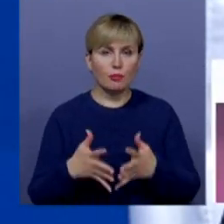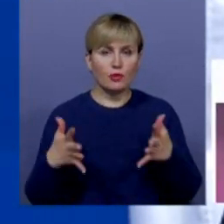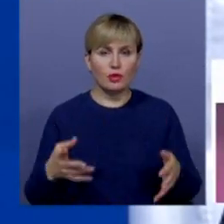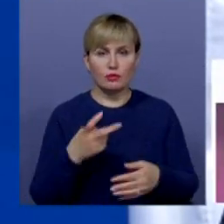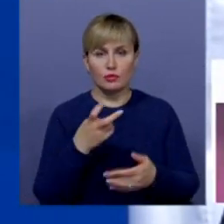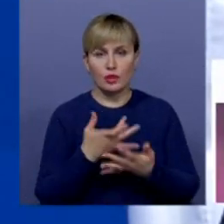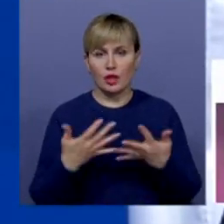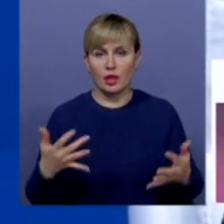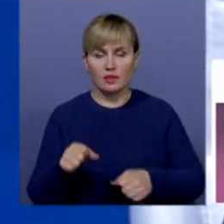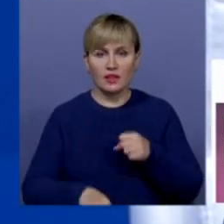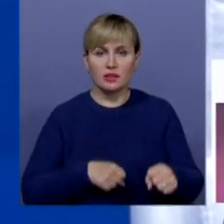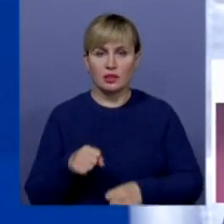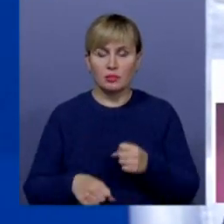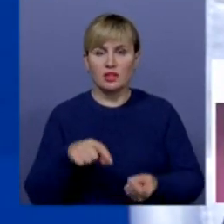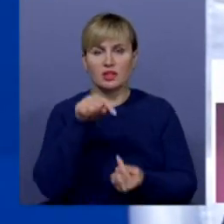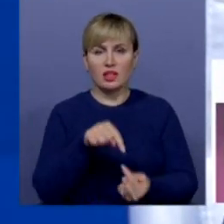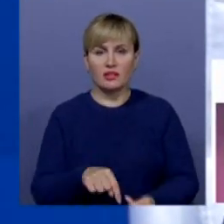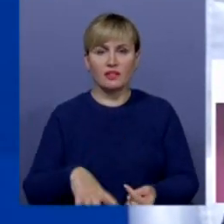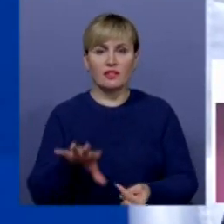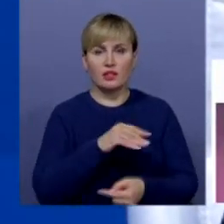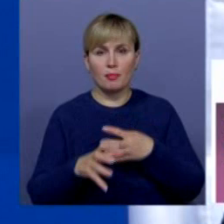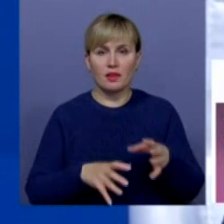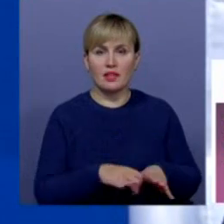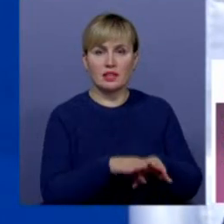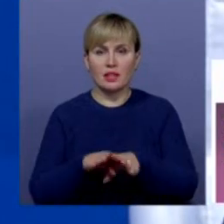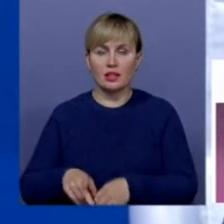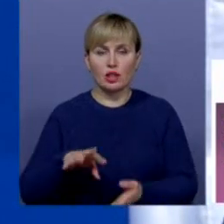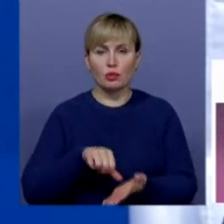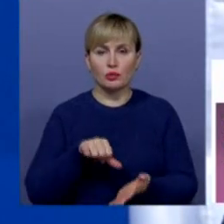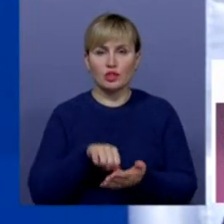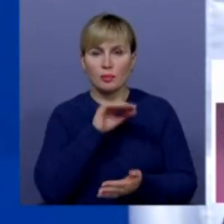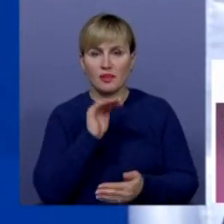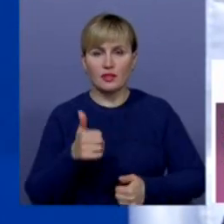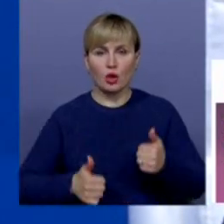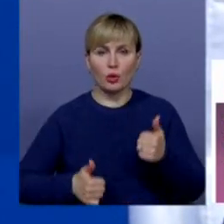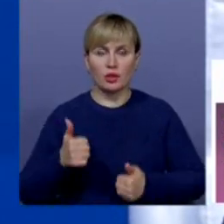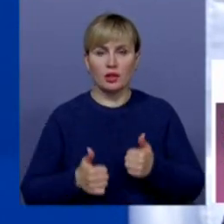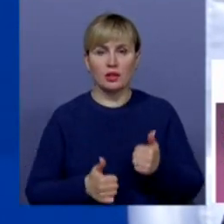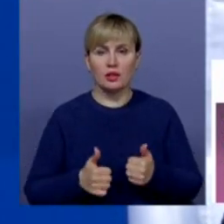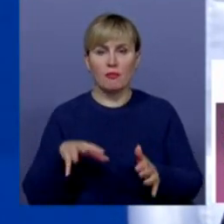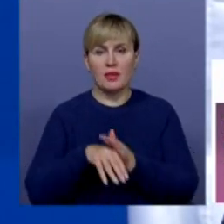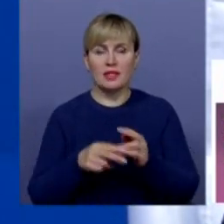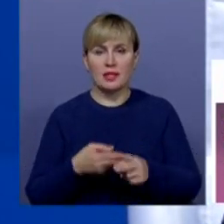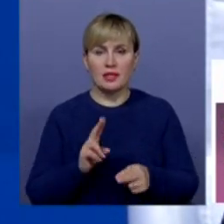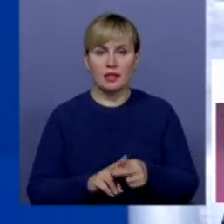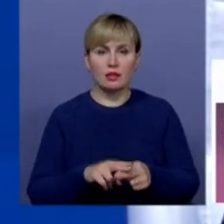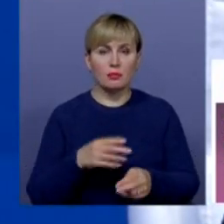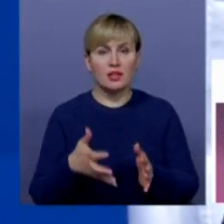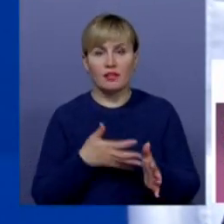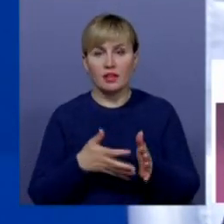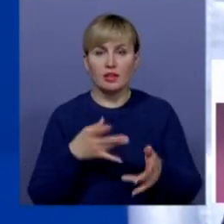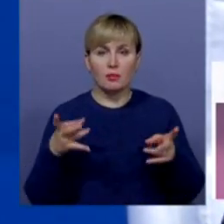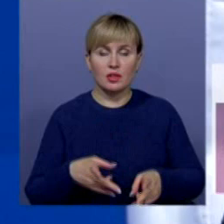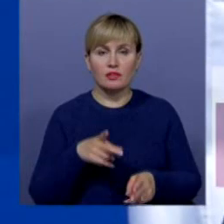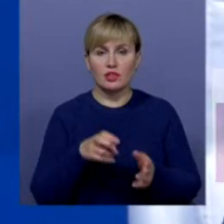200 брендовых велосипедов, соответствующих всем мировым стандартам для участия в профессиональных гонках. Вместе с тем, при отсутствии